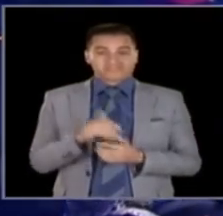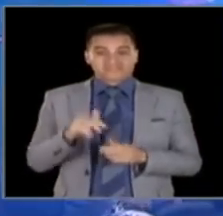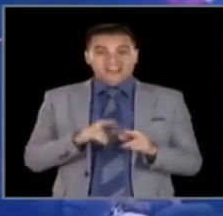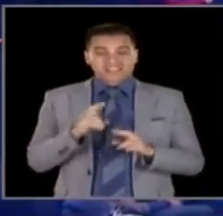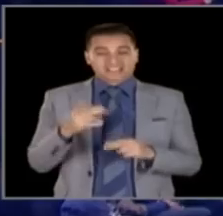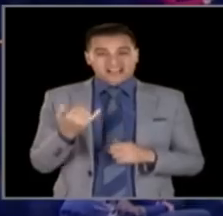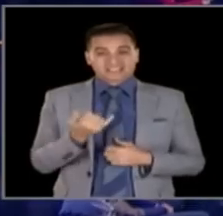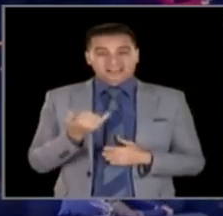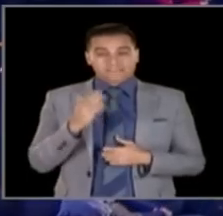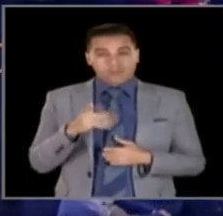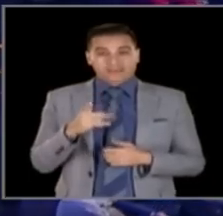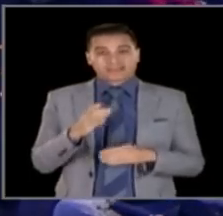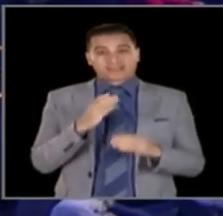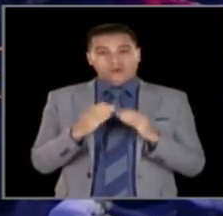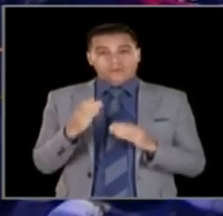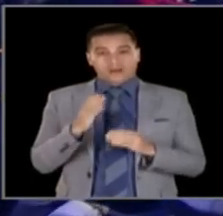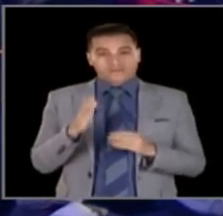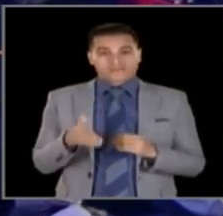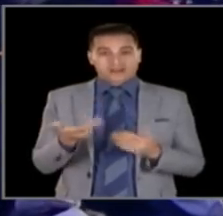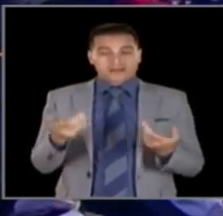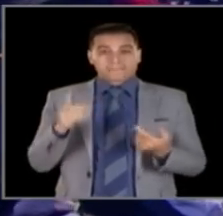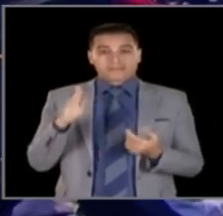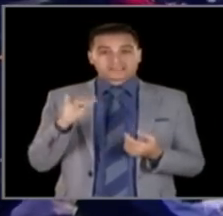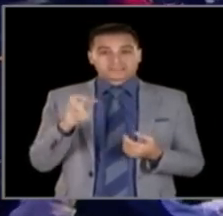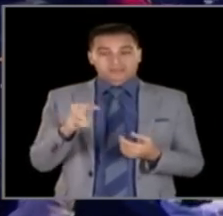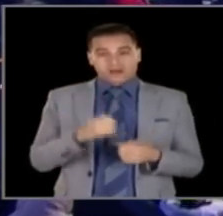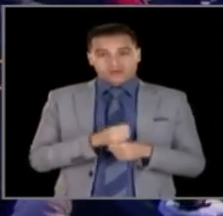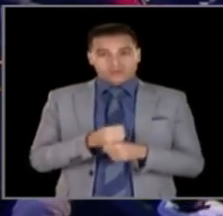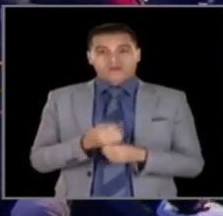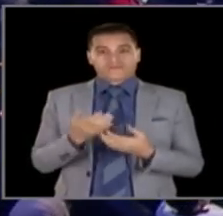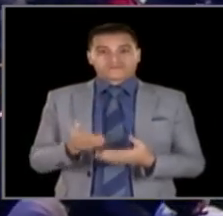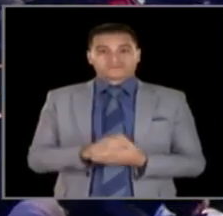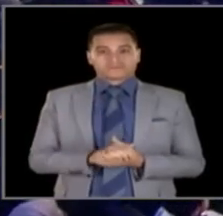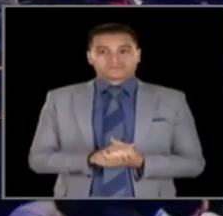أسئلة سهلة ممكن تجاوبها فعلا. بسمة تعالي مكاني من فضلك.